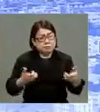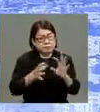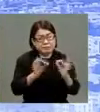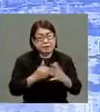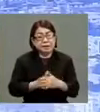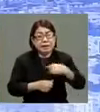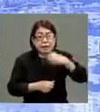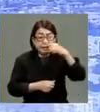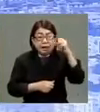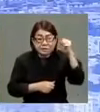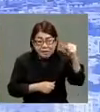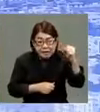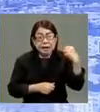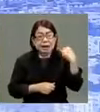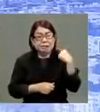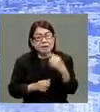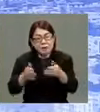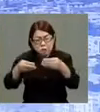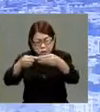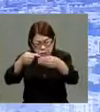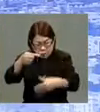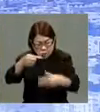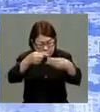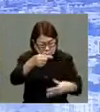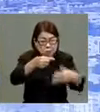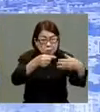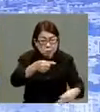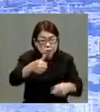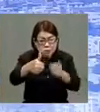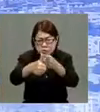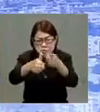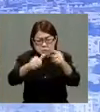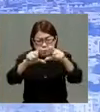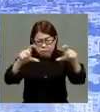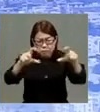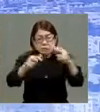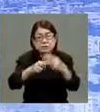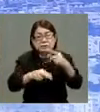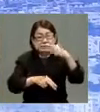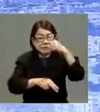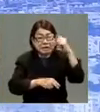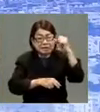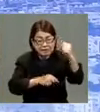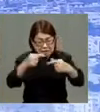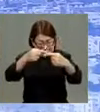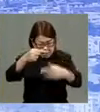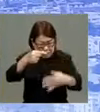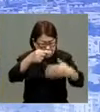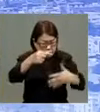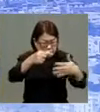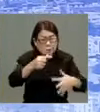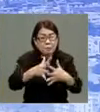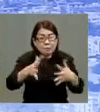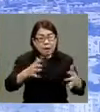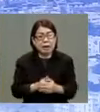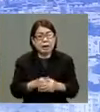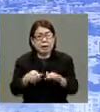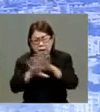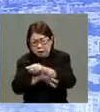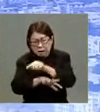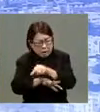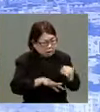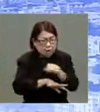มีนู่นมีนี่ตามขึ้นมาอยู่ในระบบฐานใหญ่ของไทยชนะอีกทีหนึ่งก็ไม่ได้ว่ามีความซ้ำซ้อนอะไรกันนะ